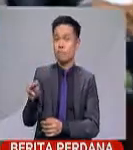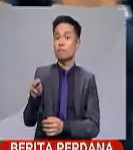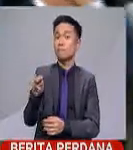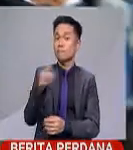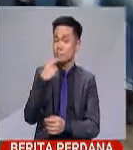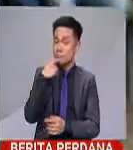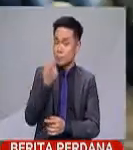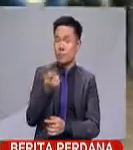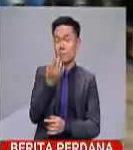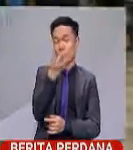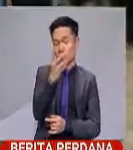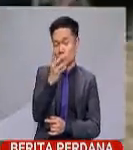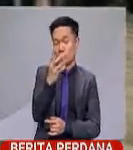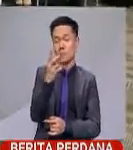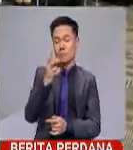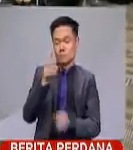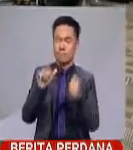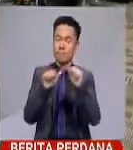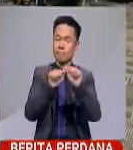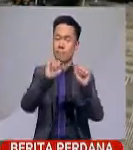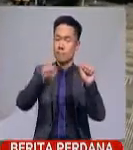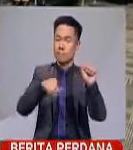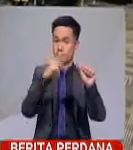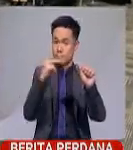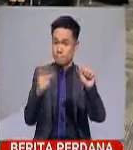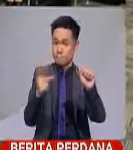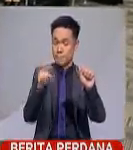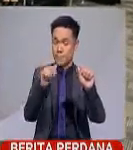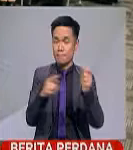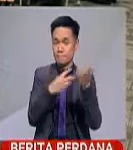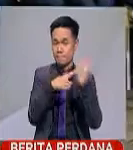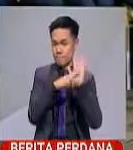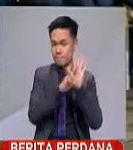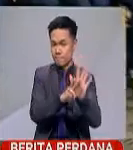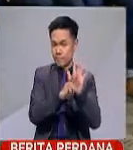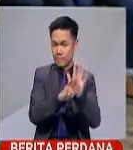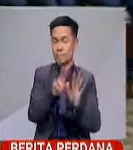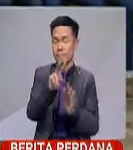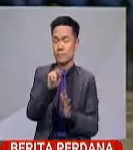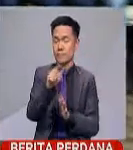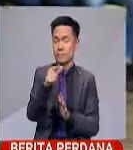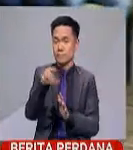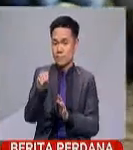17 anggota jawatankuasa MMC mewakili media dan NGO.